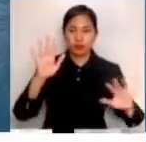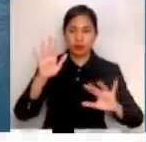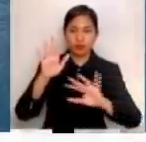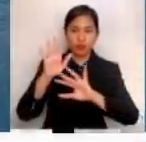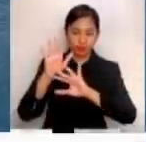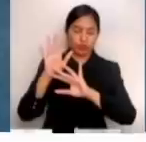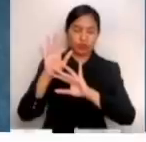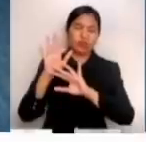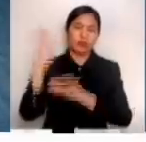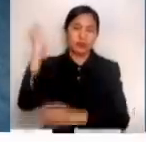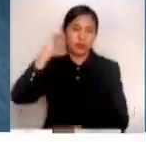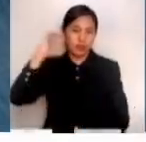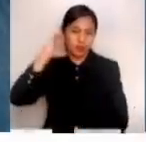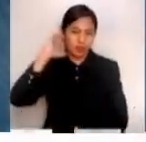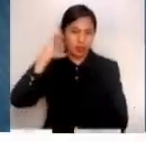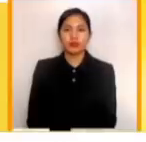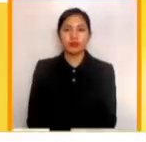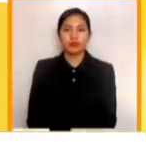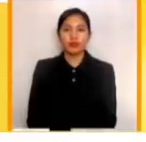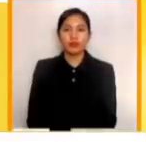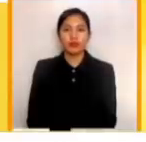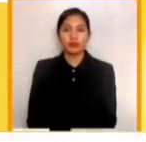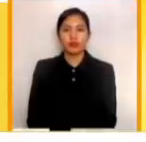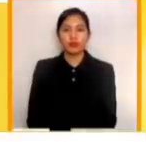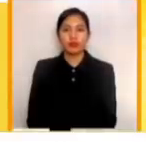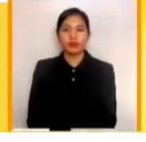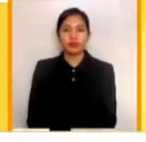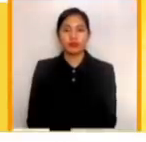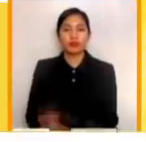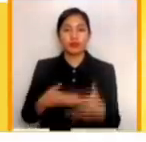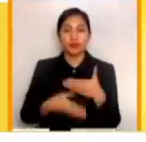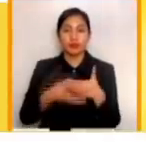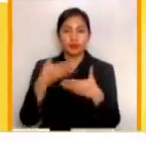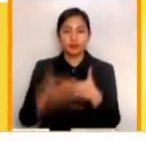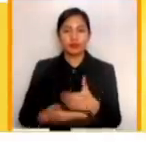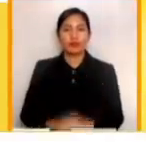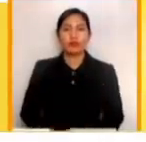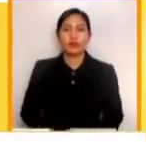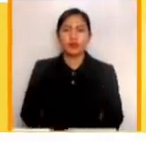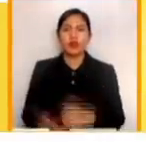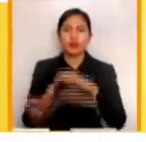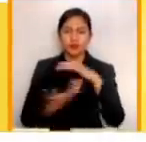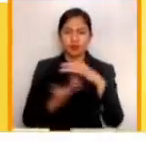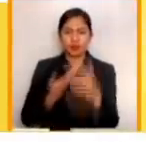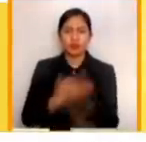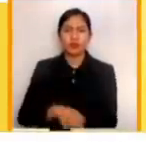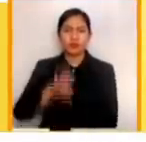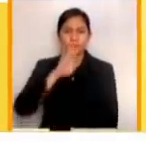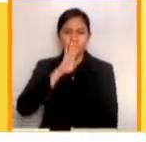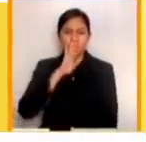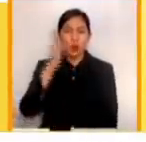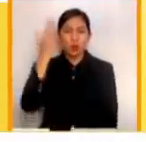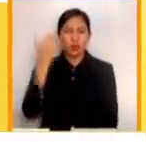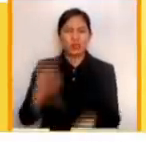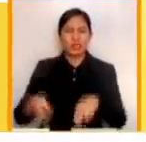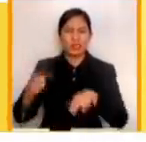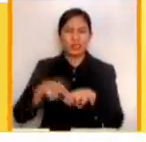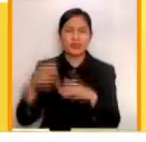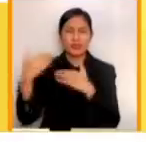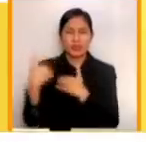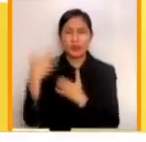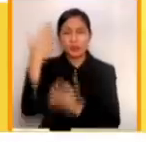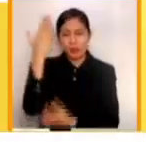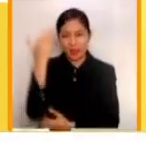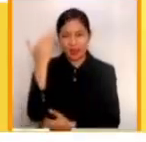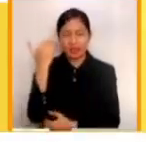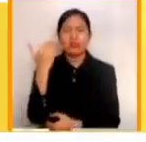at magdadala ng mga pag-ulan doon. Dismayado ang mga consumer sa dagdag pasakit na naman na dala ng big time price hike sa LPG